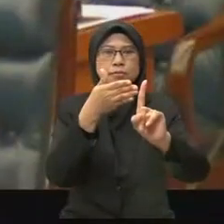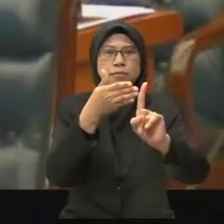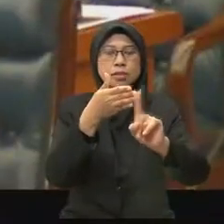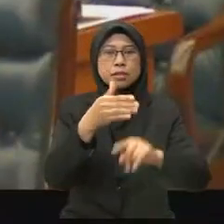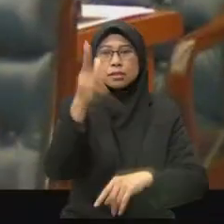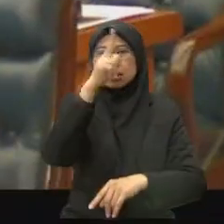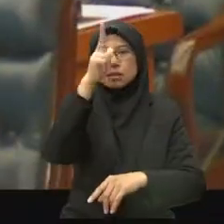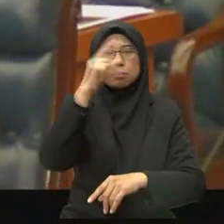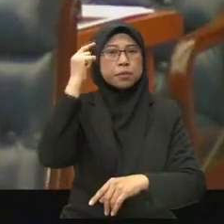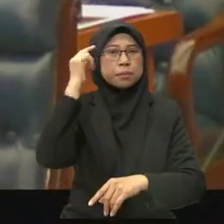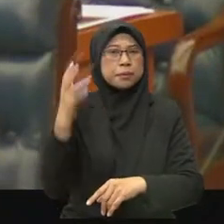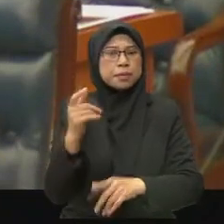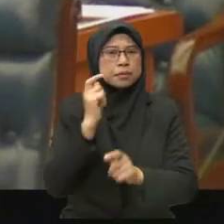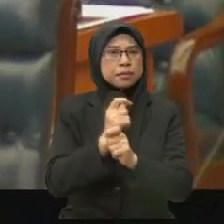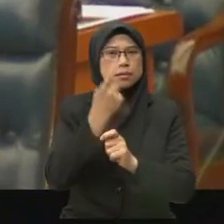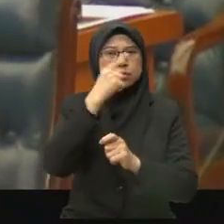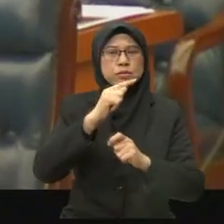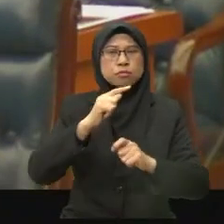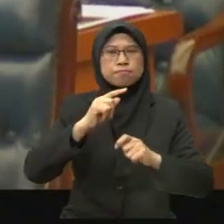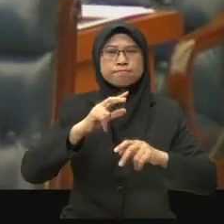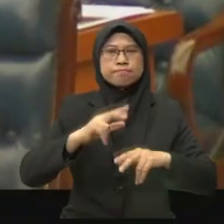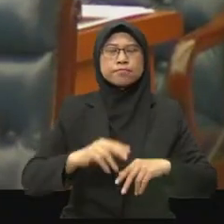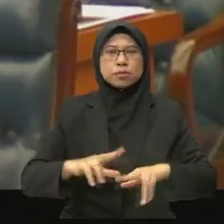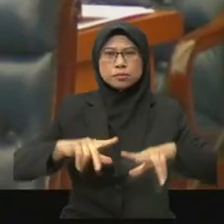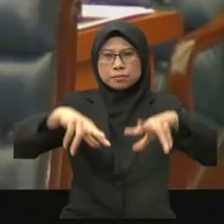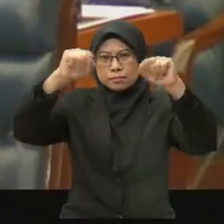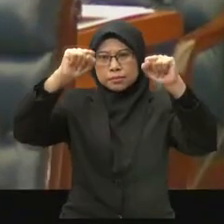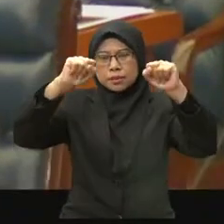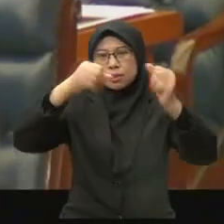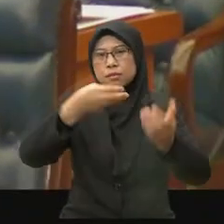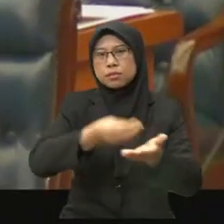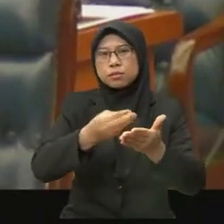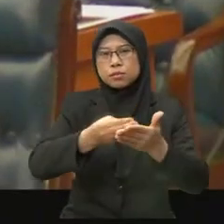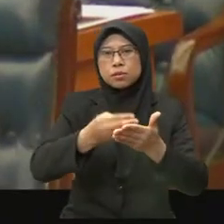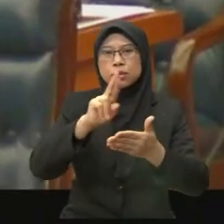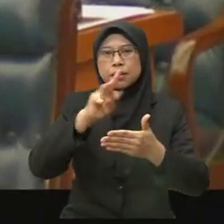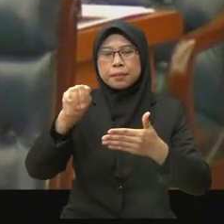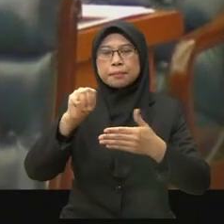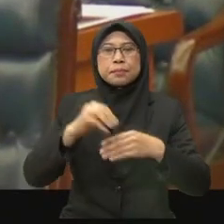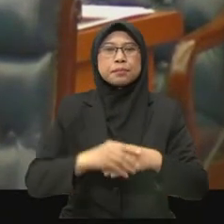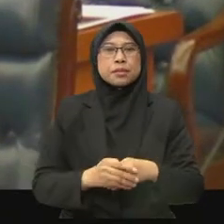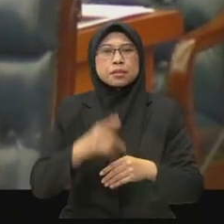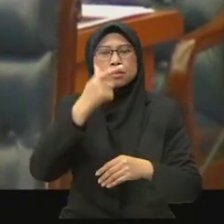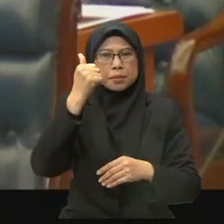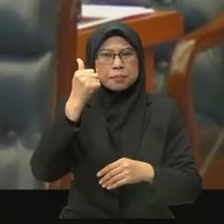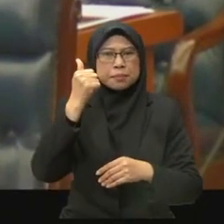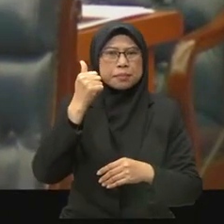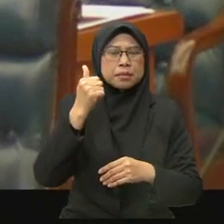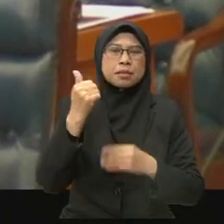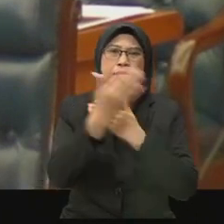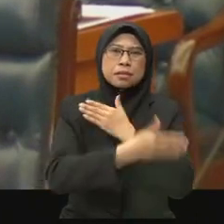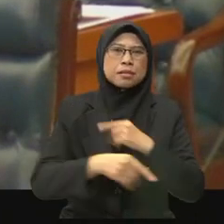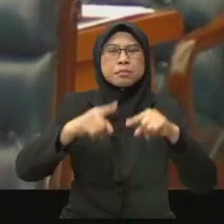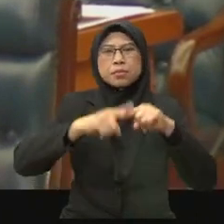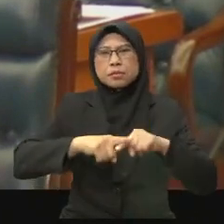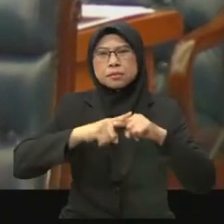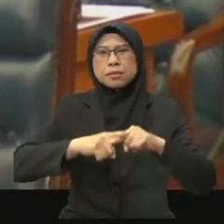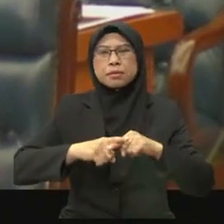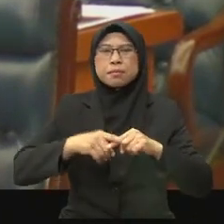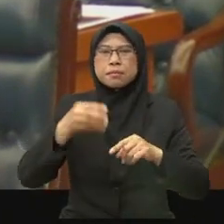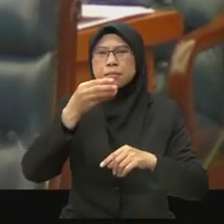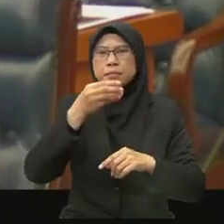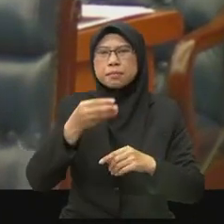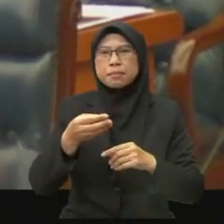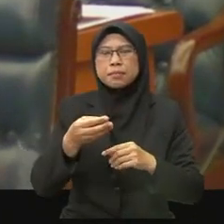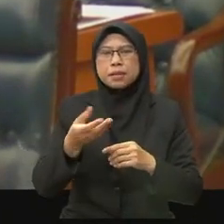kerajaan dalam memulihkan semula nilai mata Wang tempatan memandangkan negara banyak mengharapkan barangan import seperti makanan lalu